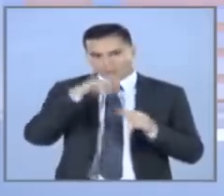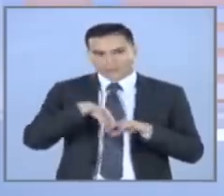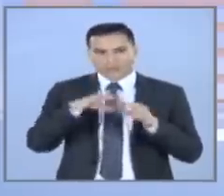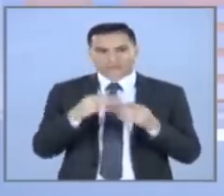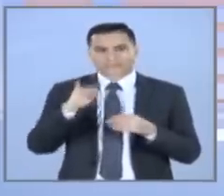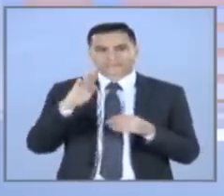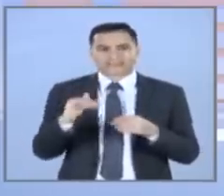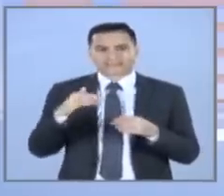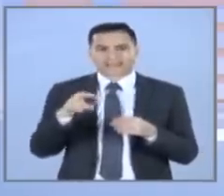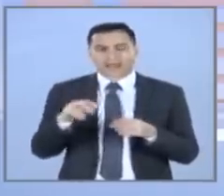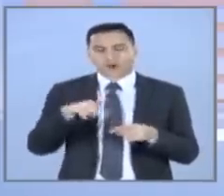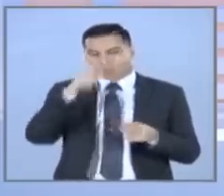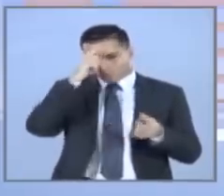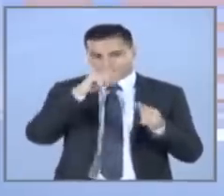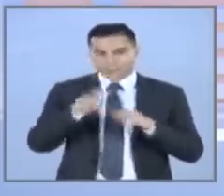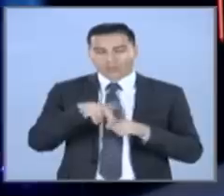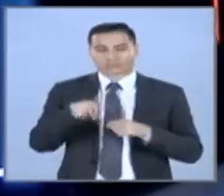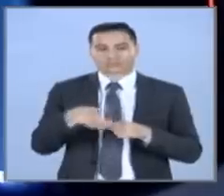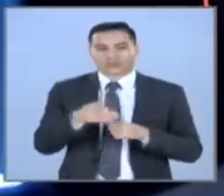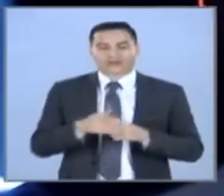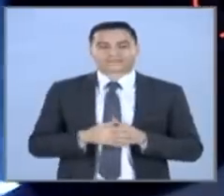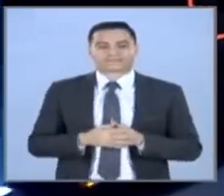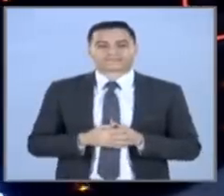عيلة مسيحة. علوم، والسؤال هو: